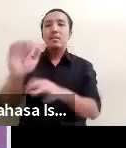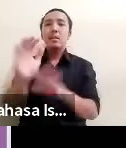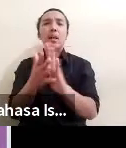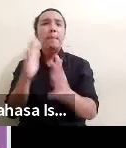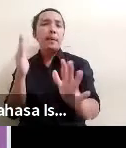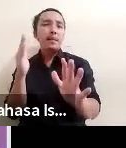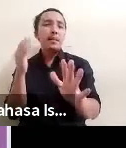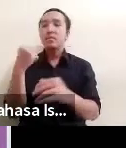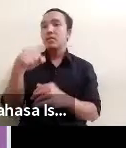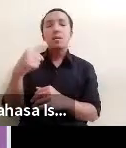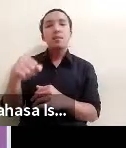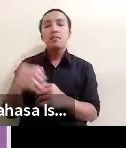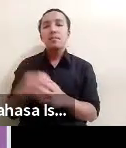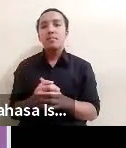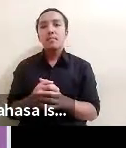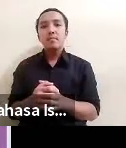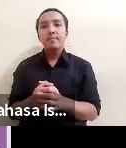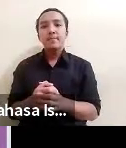Nah itu, Pak. Kemudian